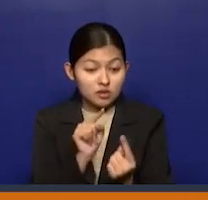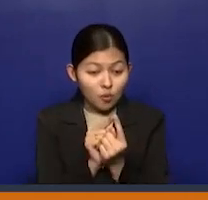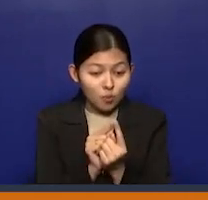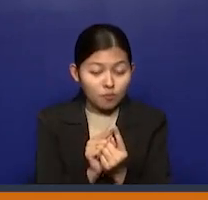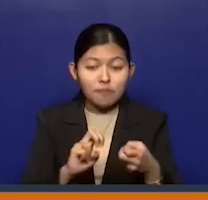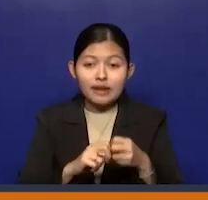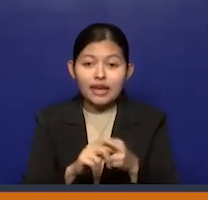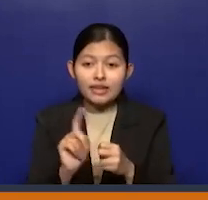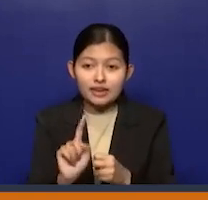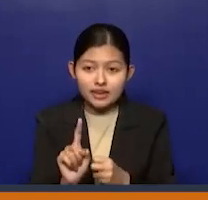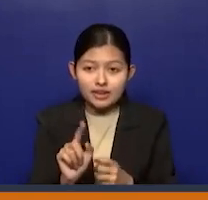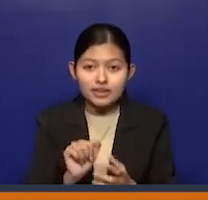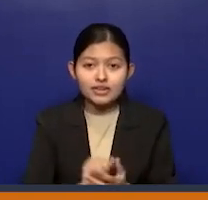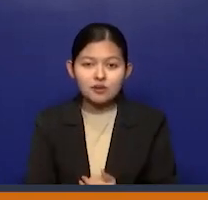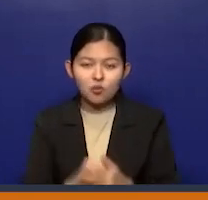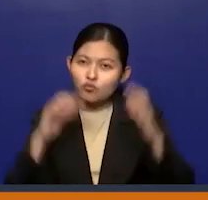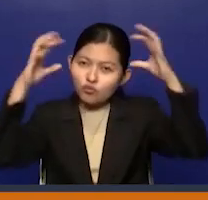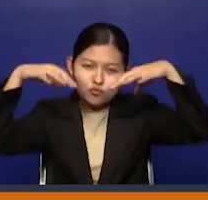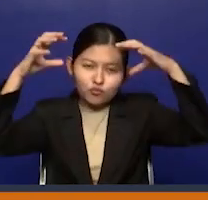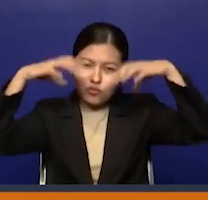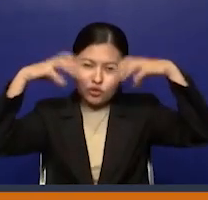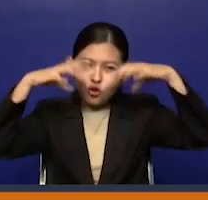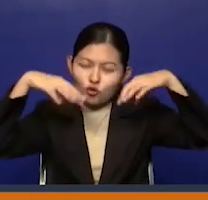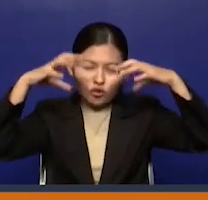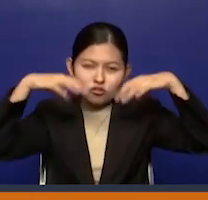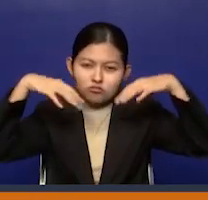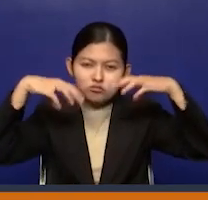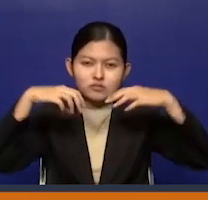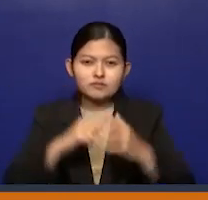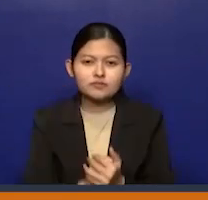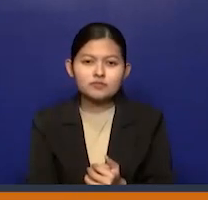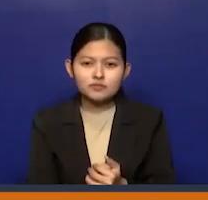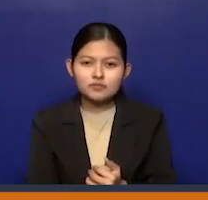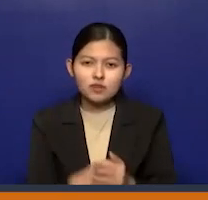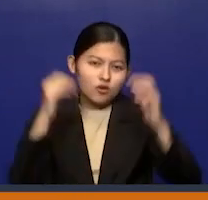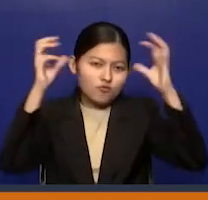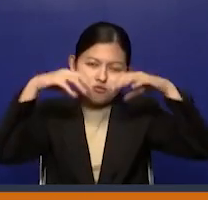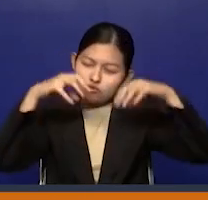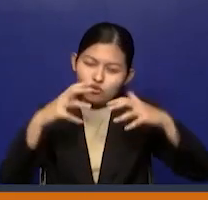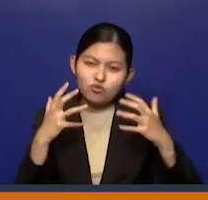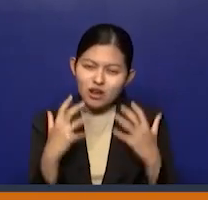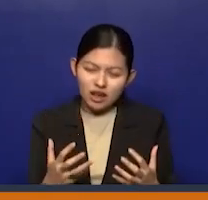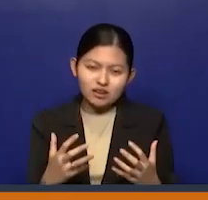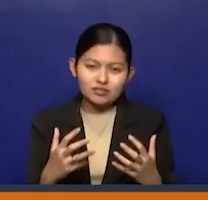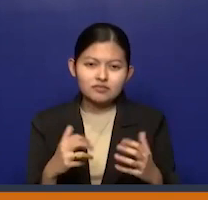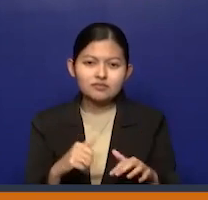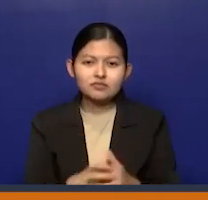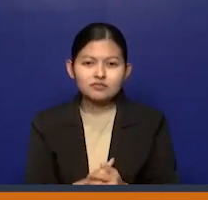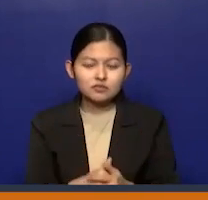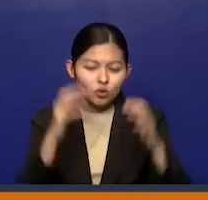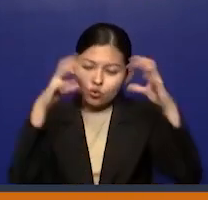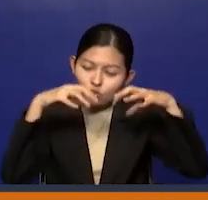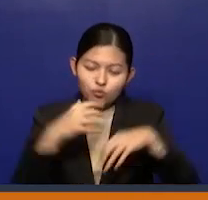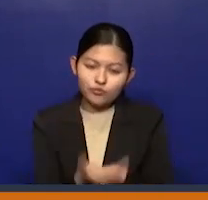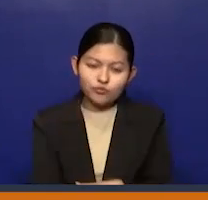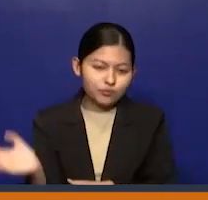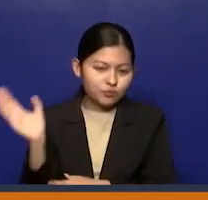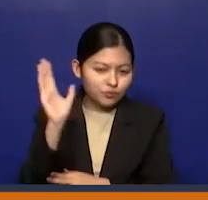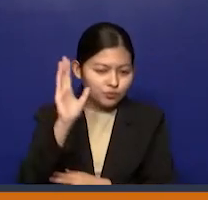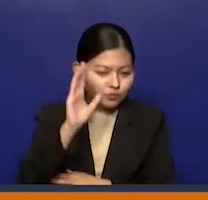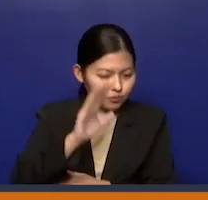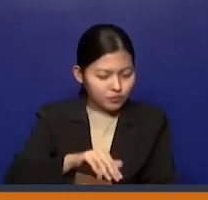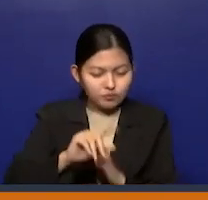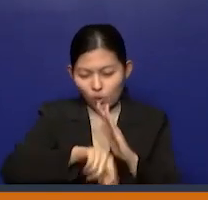นะครับก็คือมีการมีฝนตกเนี่ยมีคนข้างมากนะครับเรียกว่าตกต่อเนื่องเป็นเวลาหลายชั่วโมง